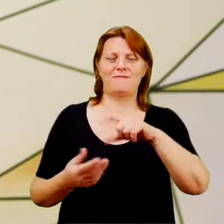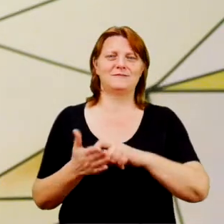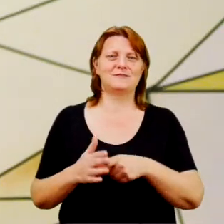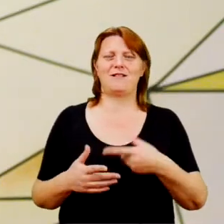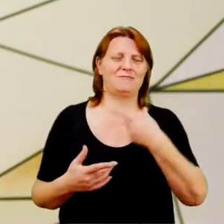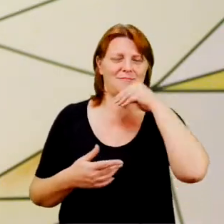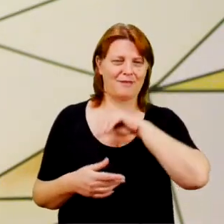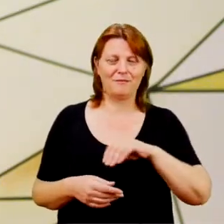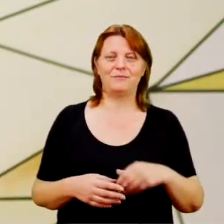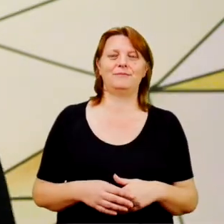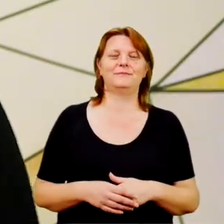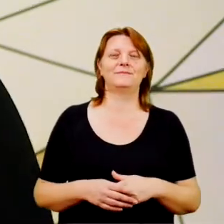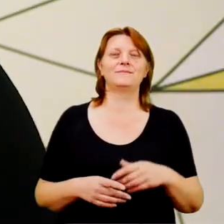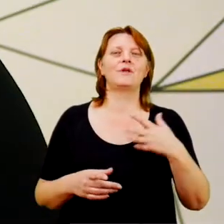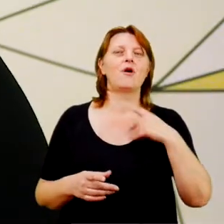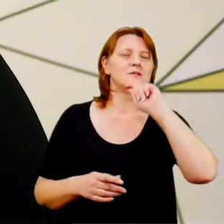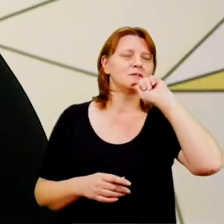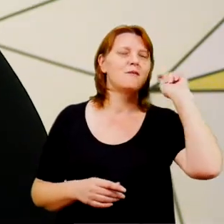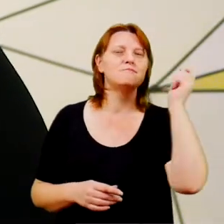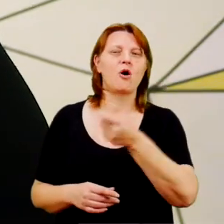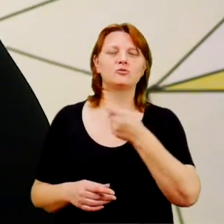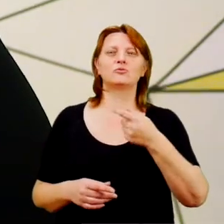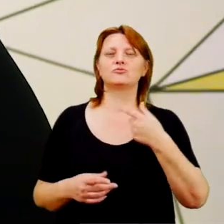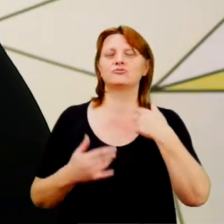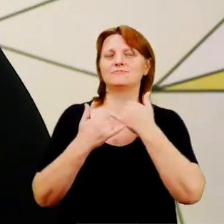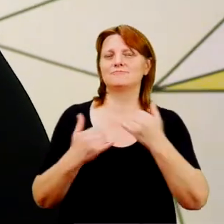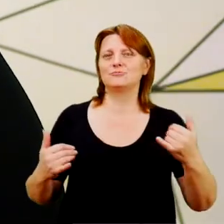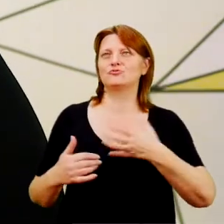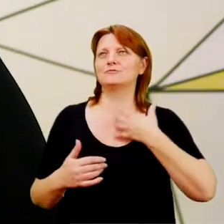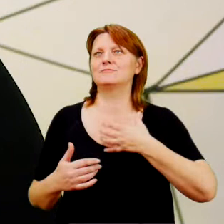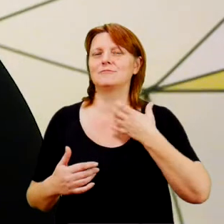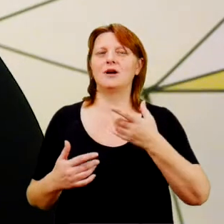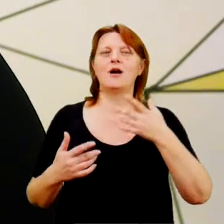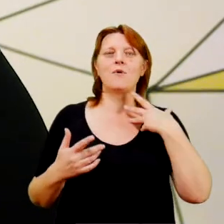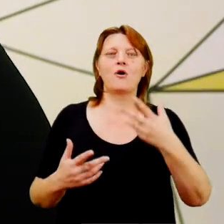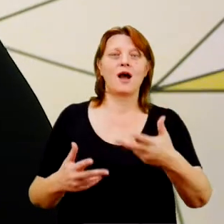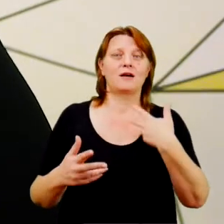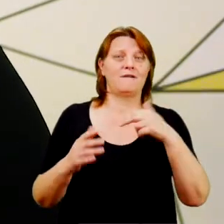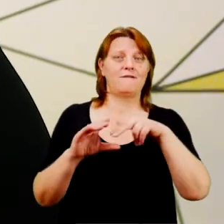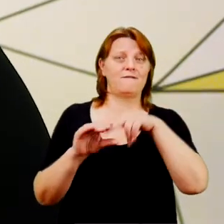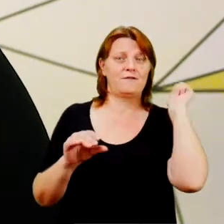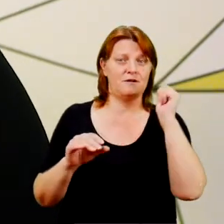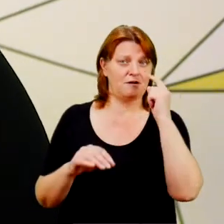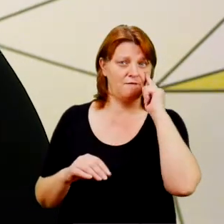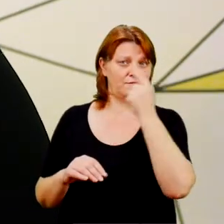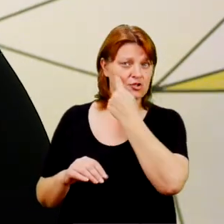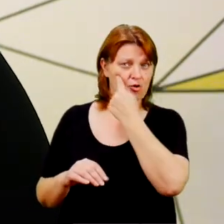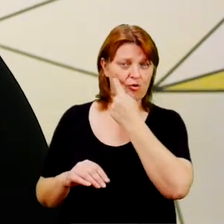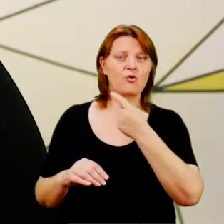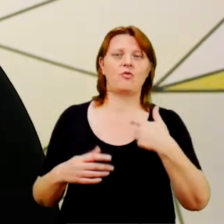najlepiej. Jest to podróż zmysłów, która myślę, że po wyłączeniu wzroku